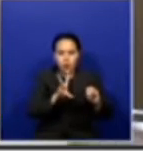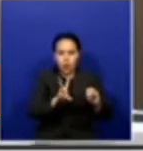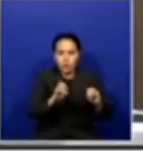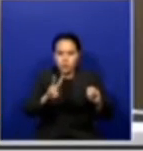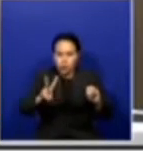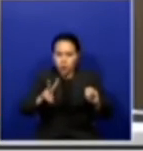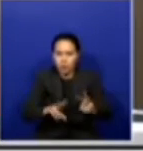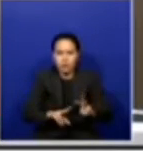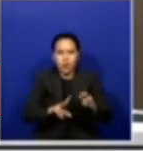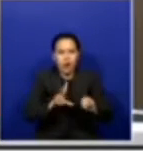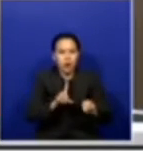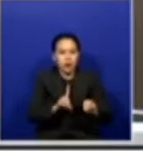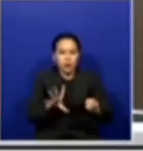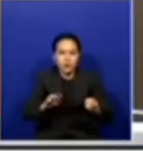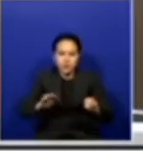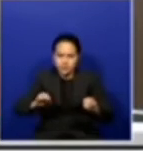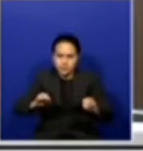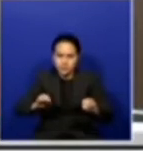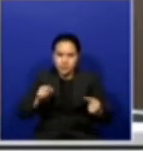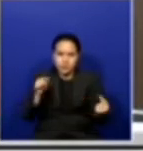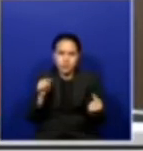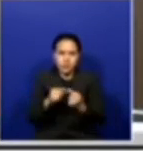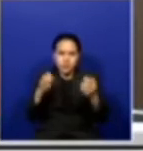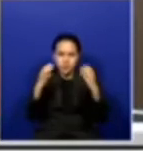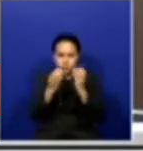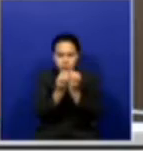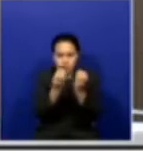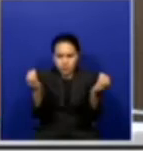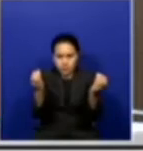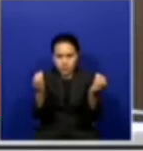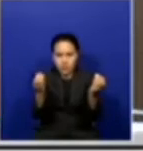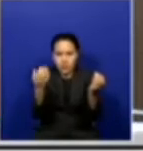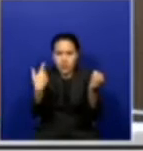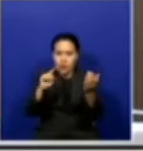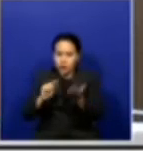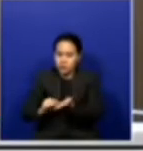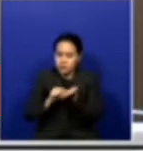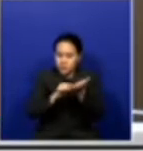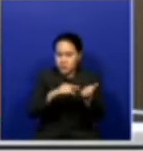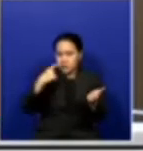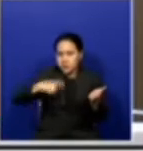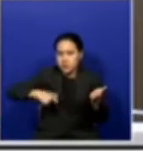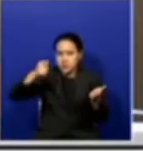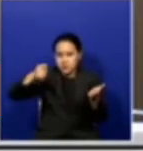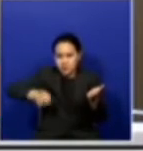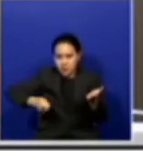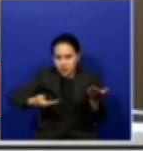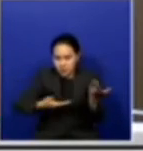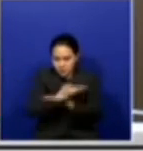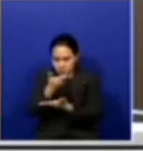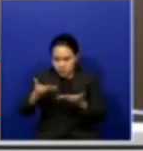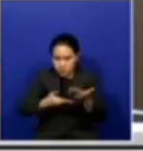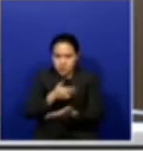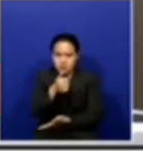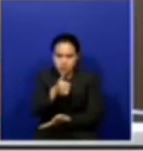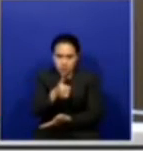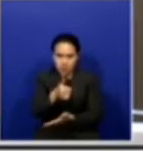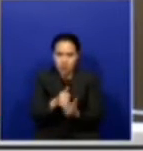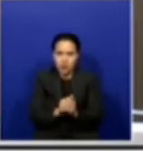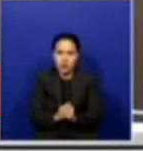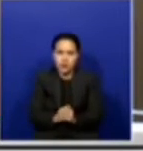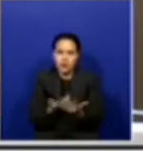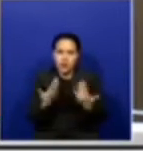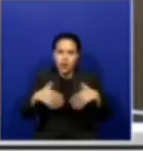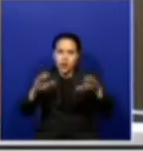ธรรมนูญซึ่งประเด็นทั้งหมดเนี่ยนะฮะสามารถที่จะยื่นต่อศาลรัฐธรรมนูญเพื่อให้วินิจฉัยประเด็นนี้ด้วยนะฮะซึ่งรัฐบ